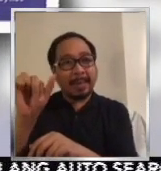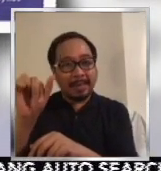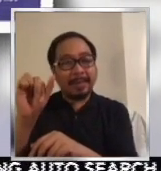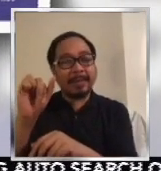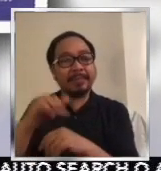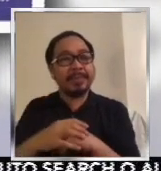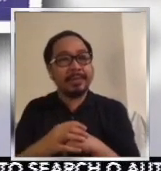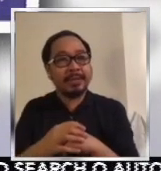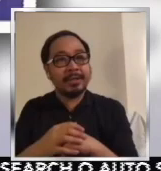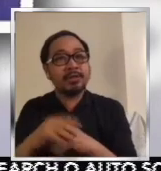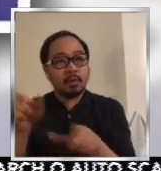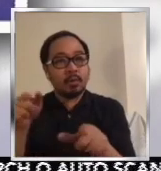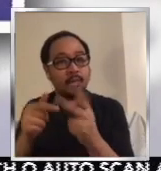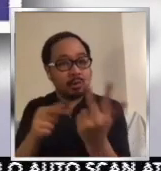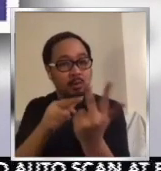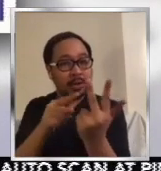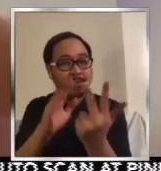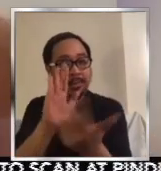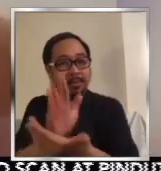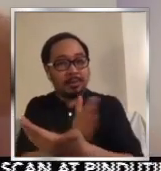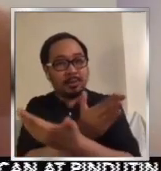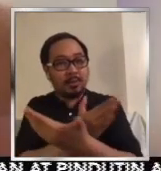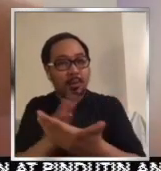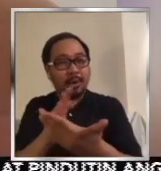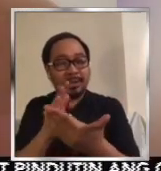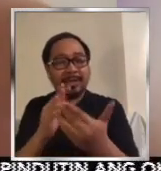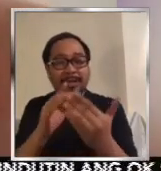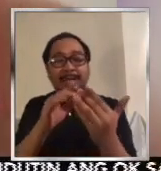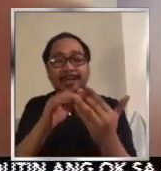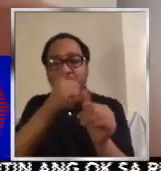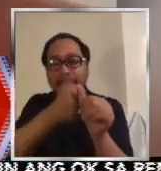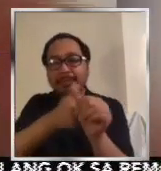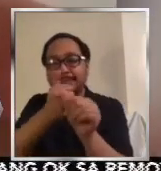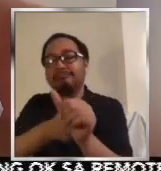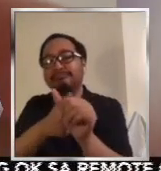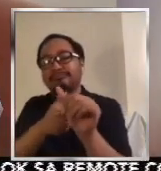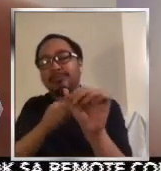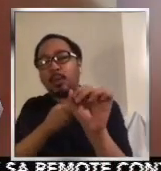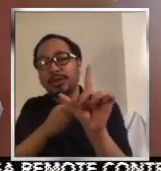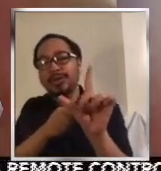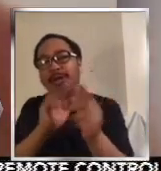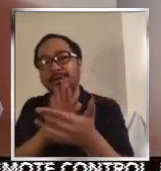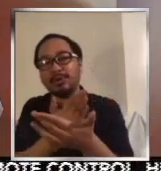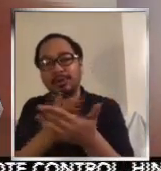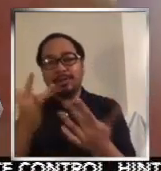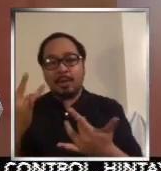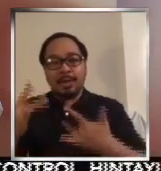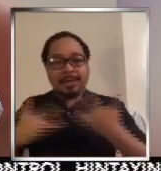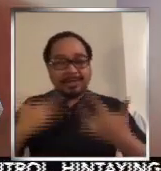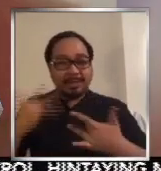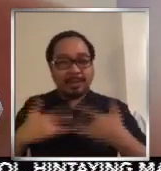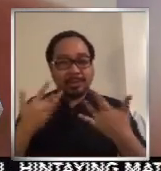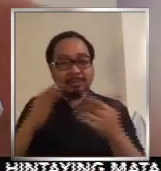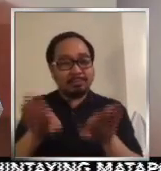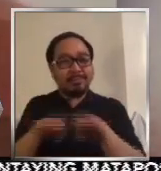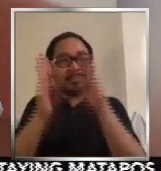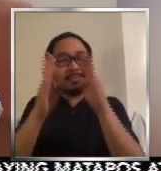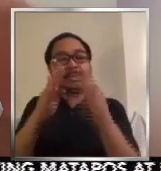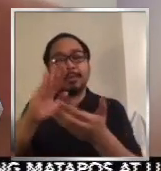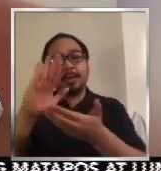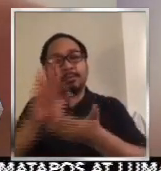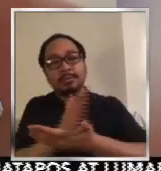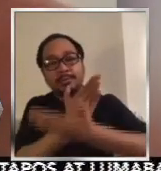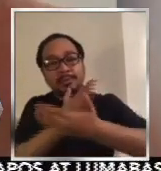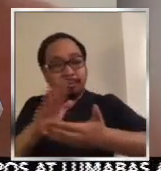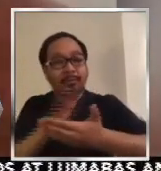tatlo ang tig-isang original song. Very excited. Sabay-sabay po kami kakanta. And lahat po kami, hindi